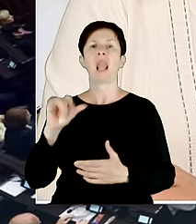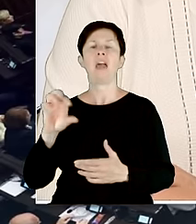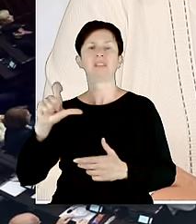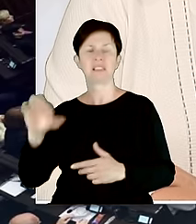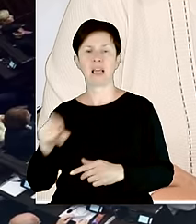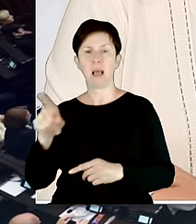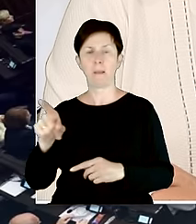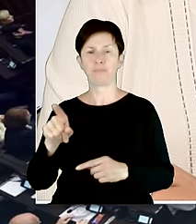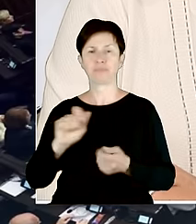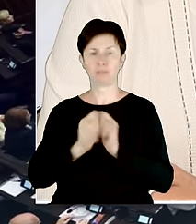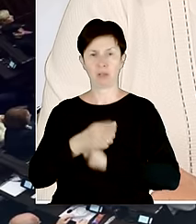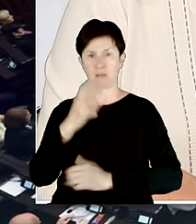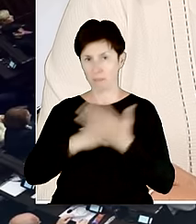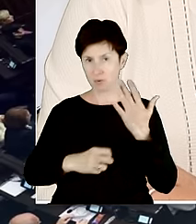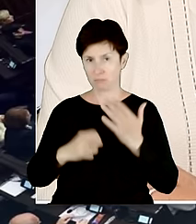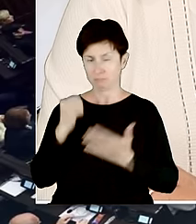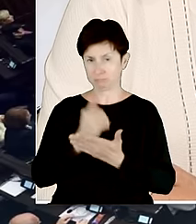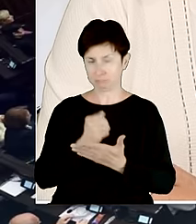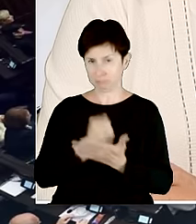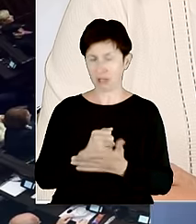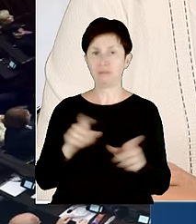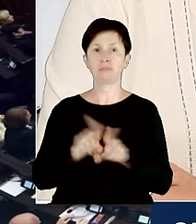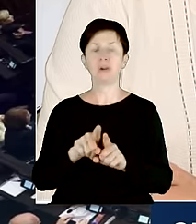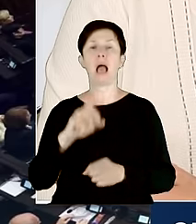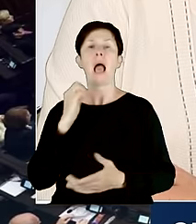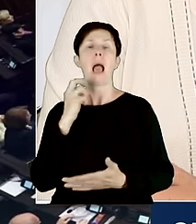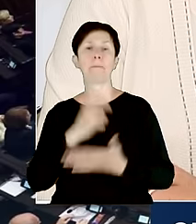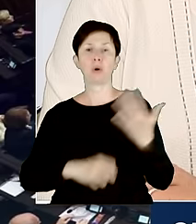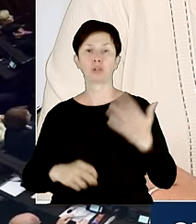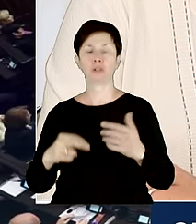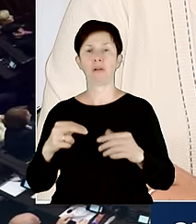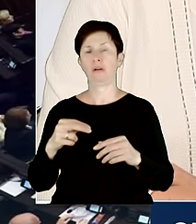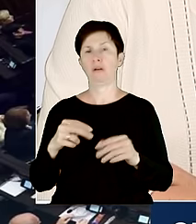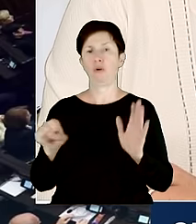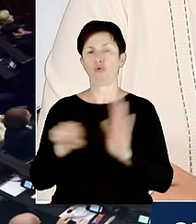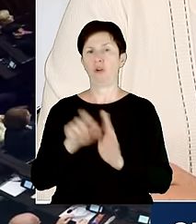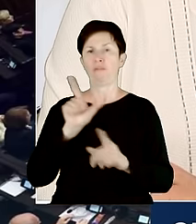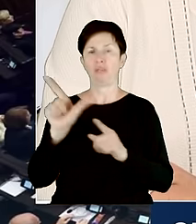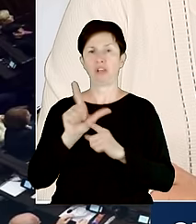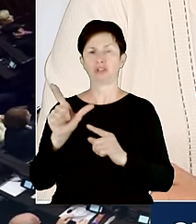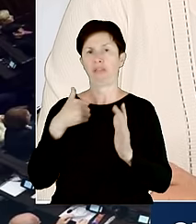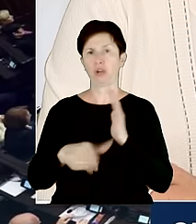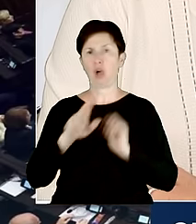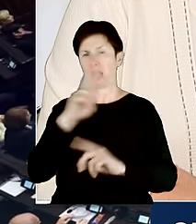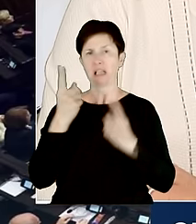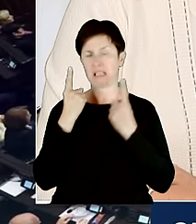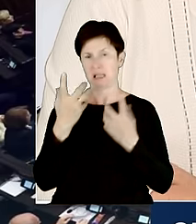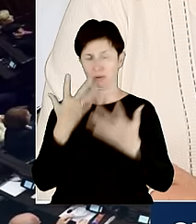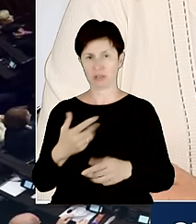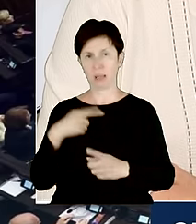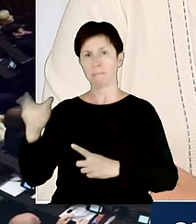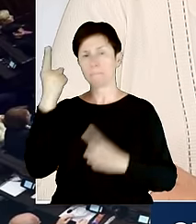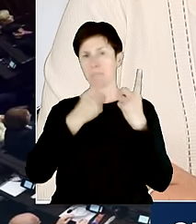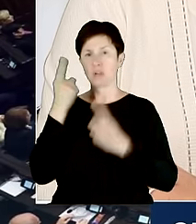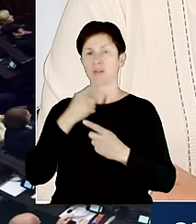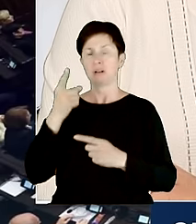depenalizować aborcję, po pierwsze, a po drugie, żeby aborcja była na życzenie do 12 tygodnia ciąży? Myśli pan, że ludowcy reprezentujący,